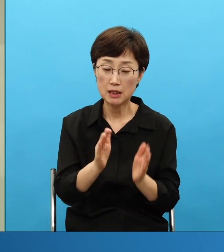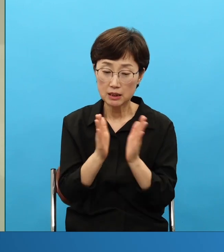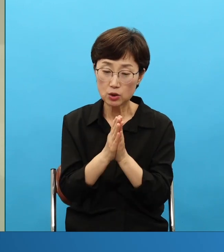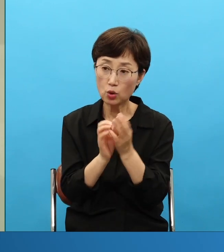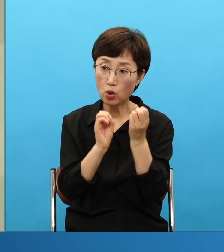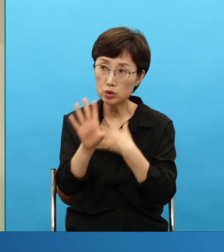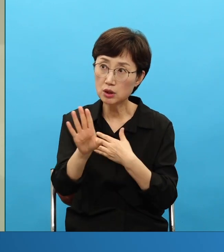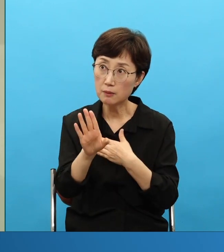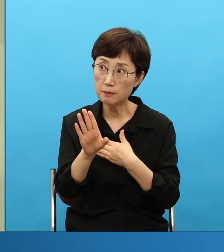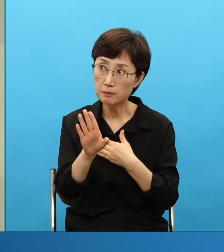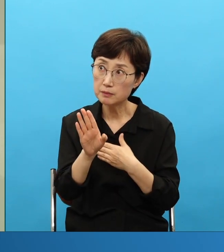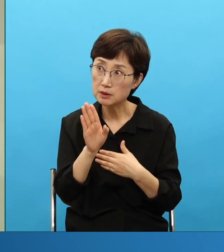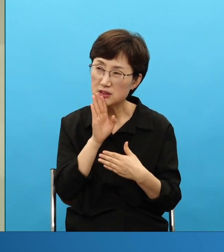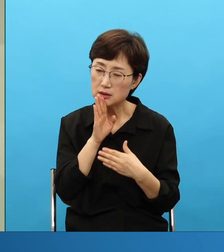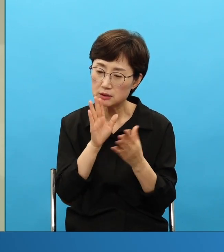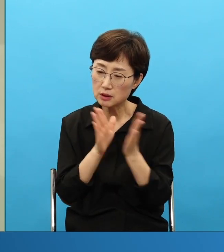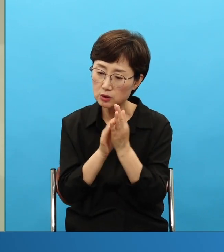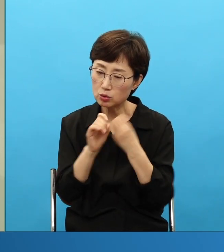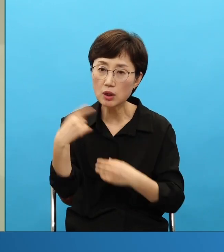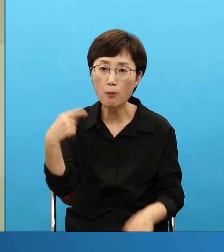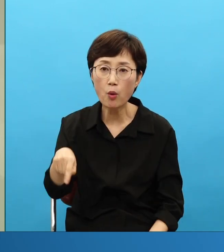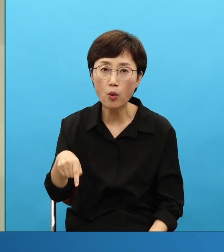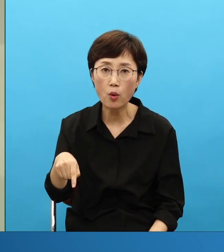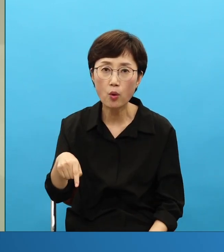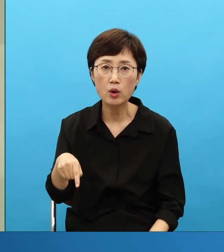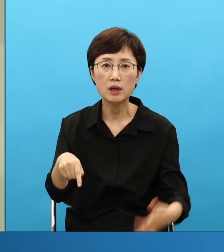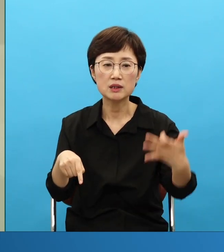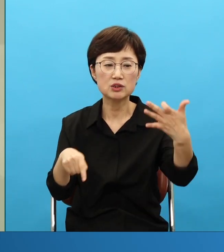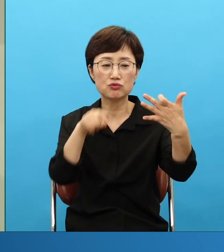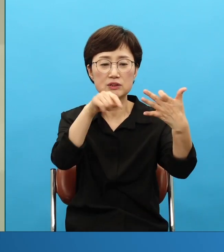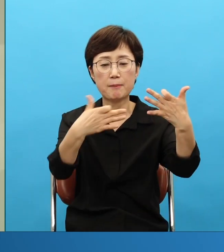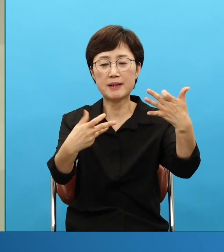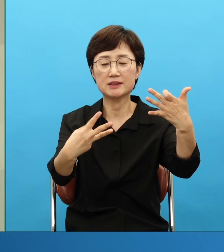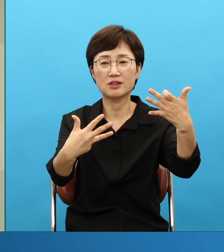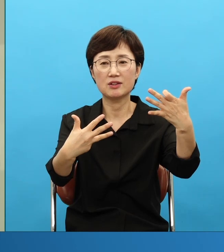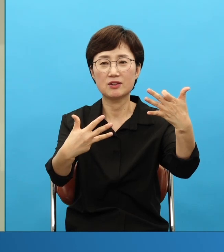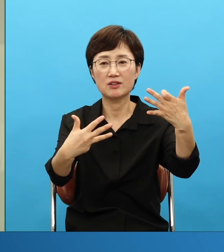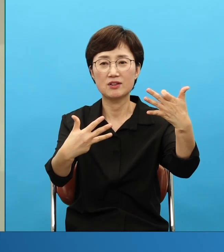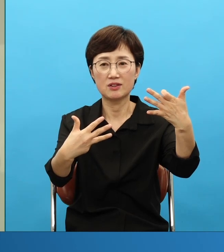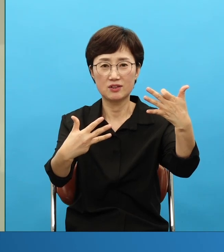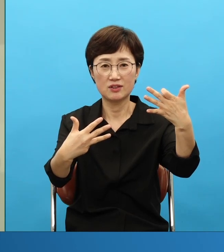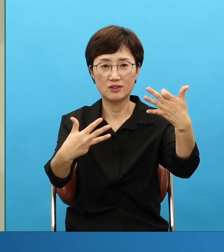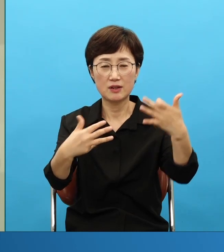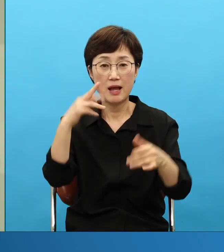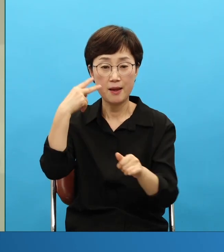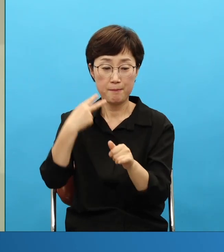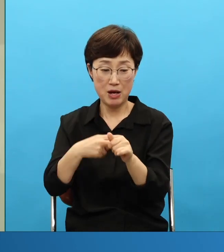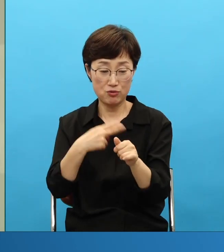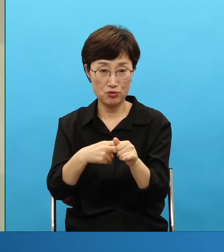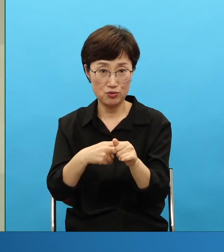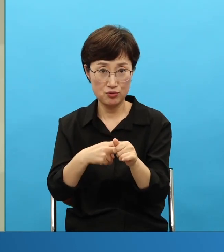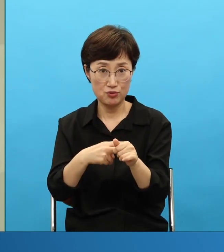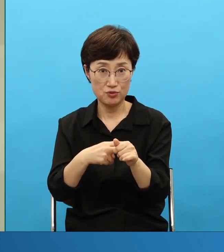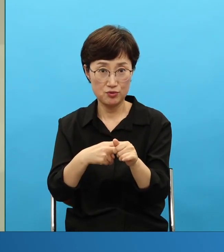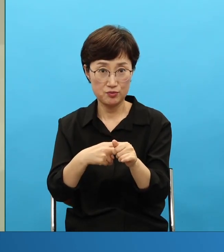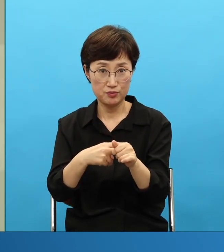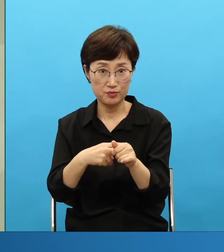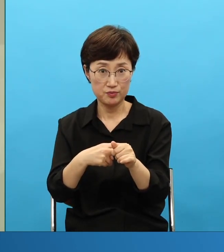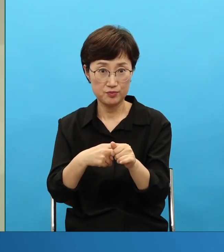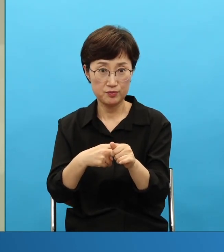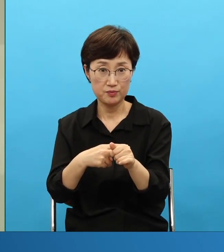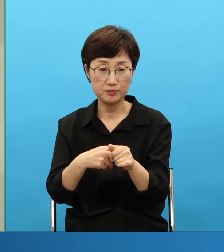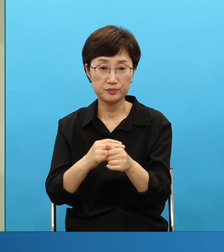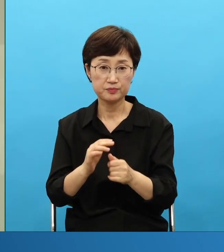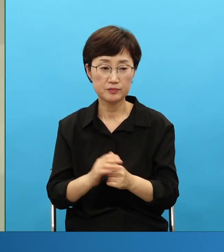He 돼요. taught what real answers were. 19장 8절에 That's chapter 19, verse 8. 바울이 예수님 말씀만 그대로 했어요. 담대히